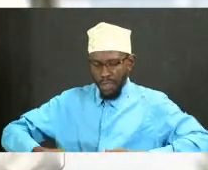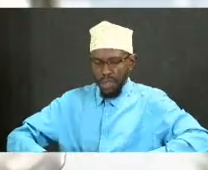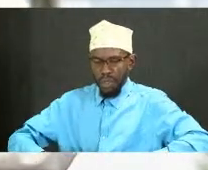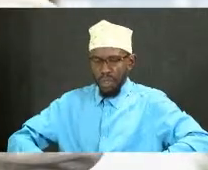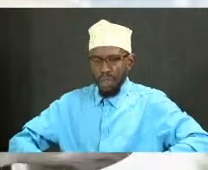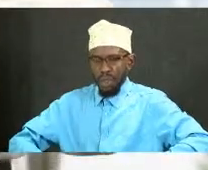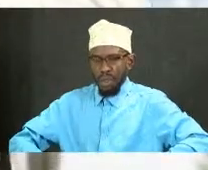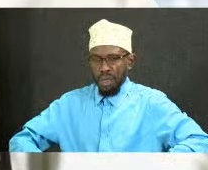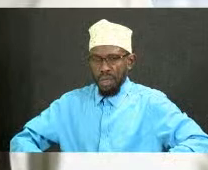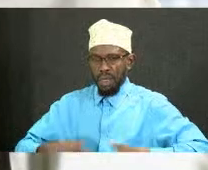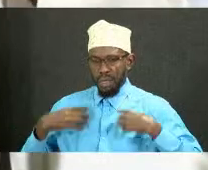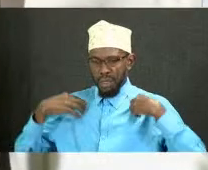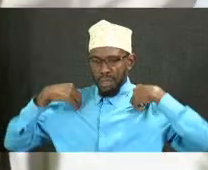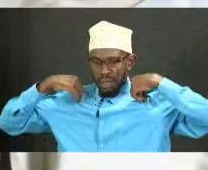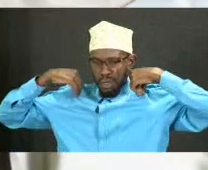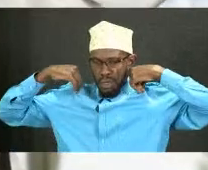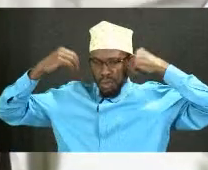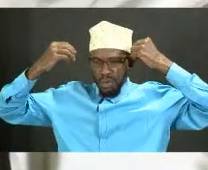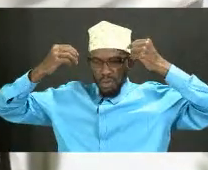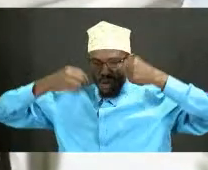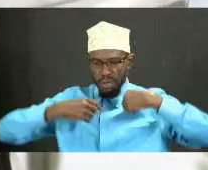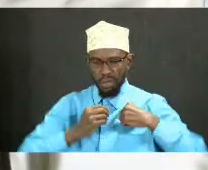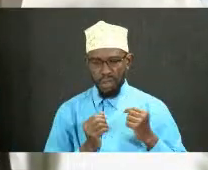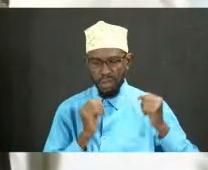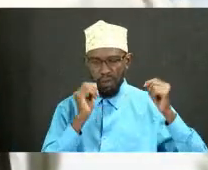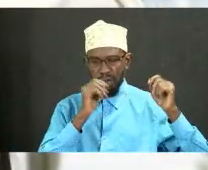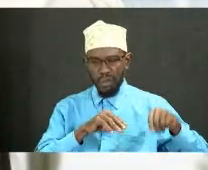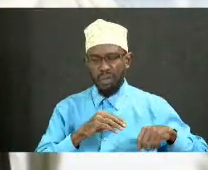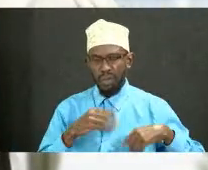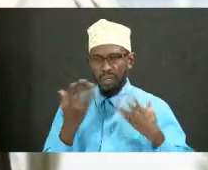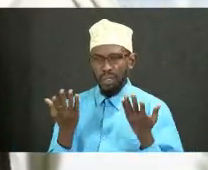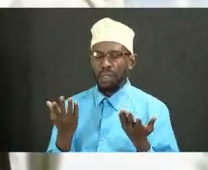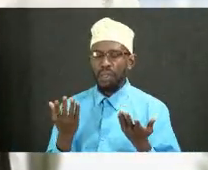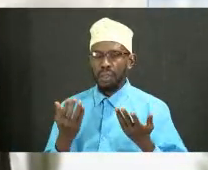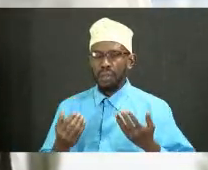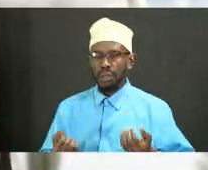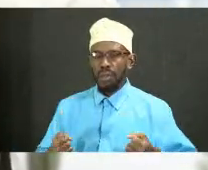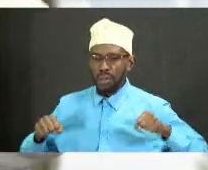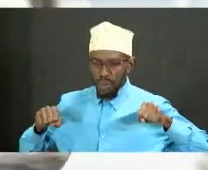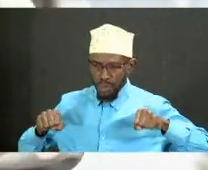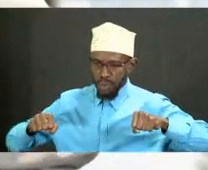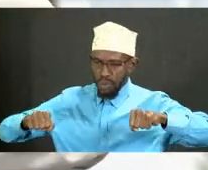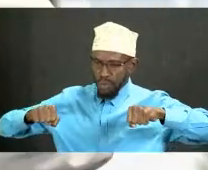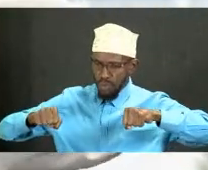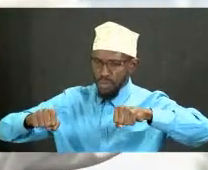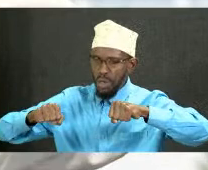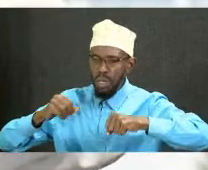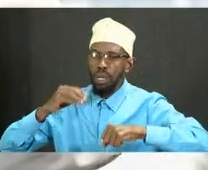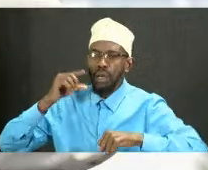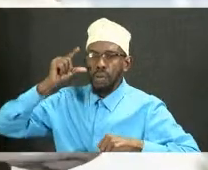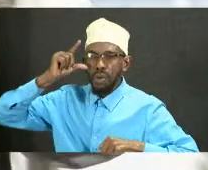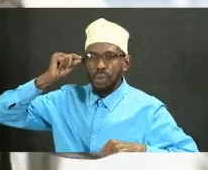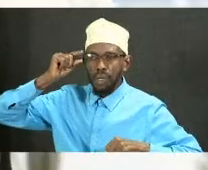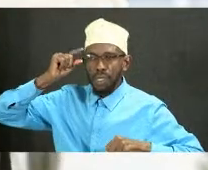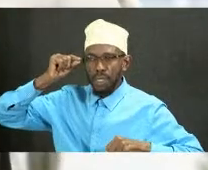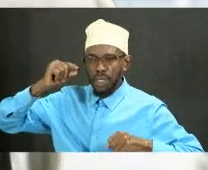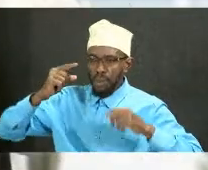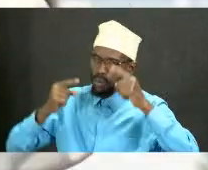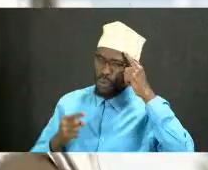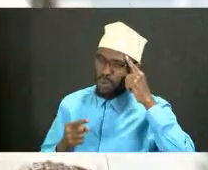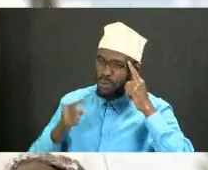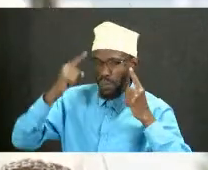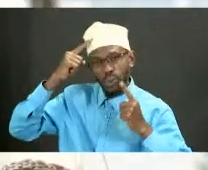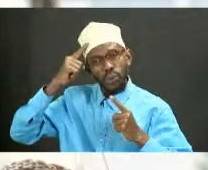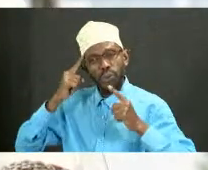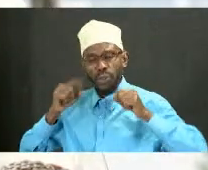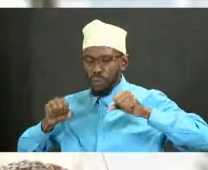kijana amevua shati kama vile ambavyo tunaona hasa pengine watu wa mikokoteni kule Mombasa, yani amekata majasho na